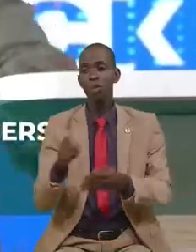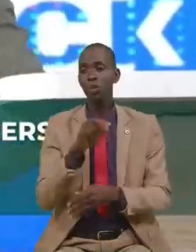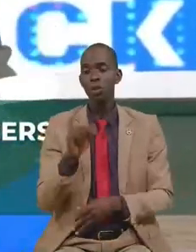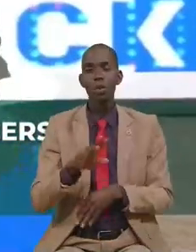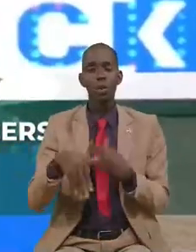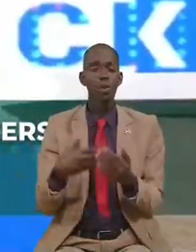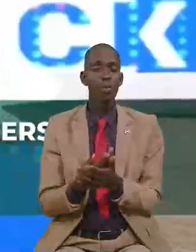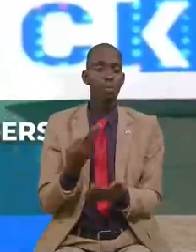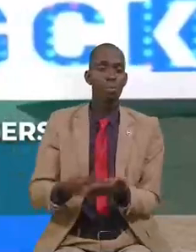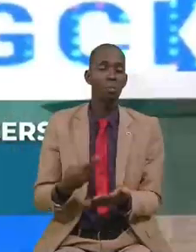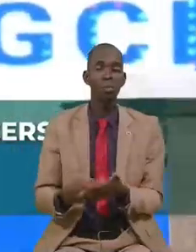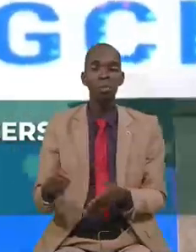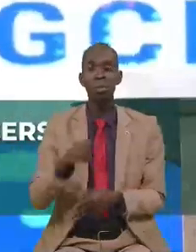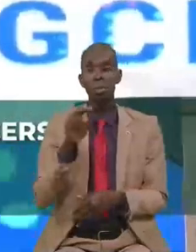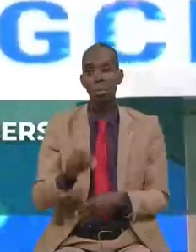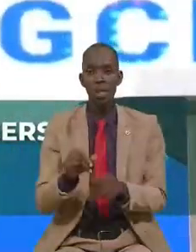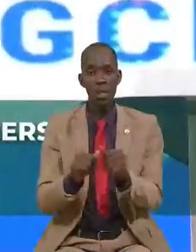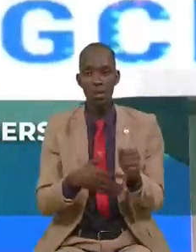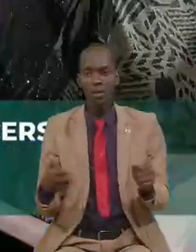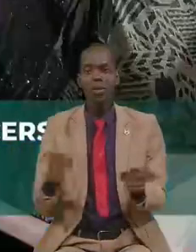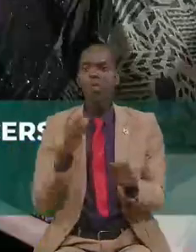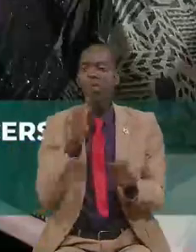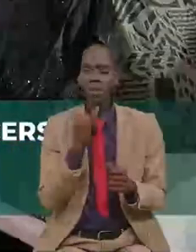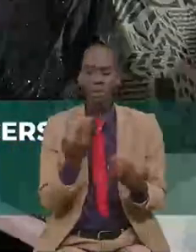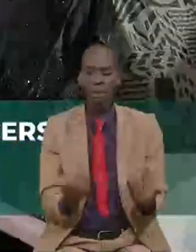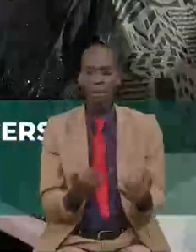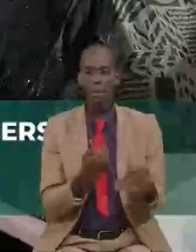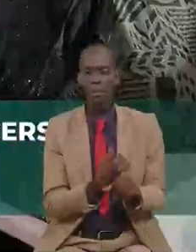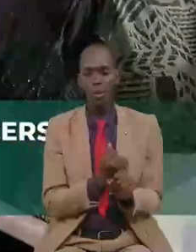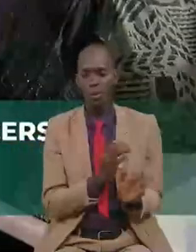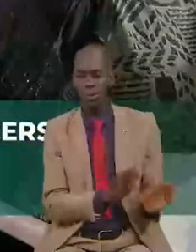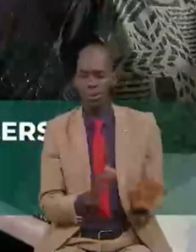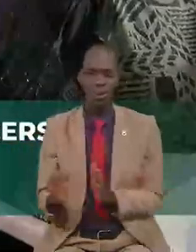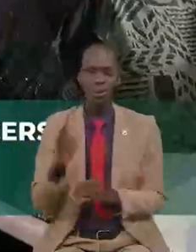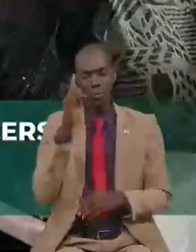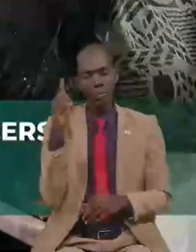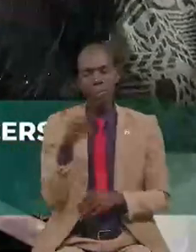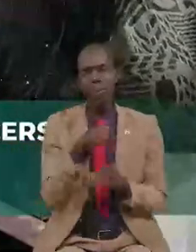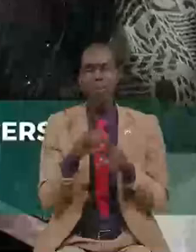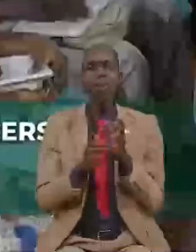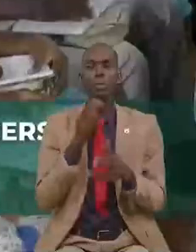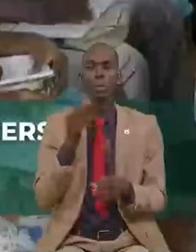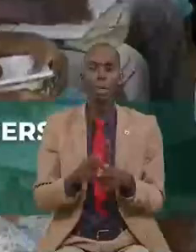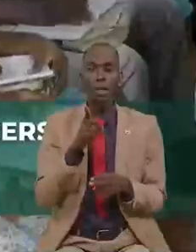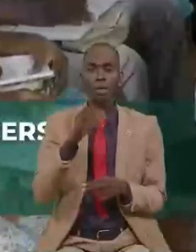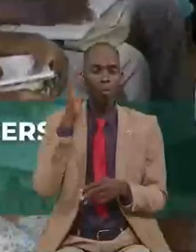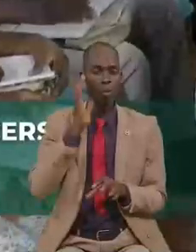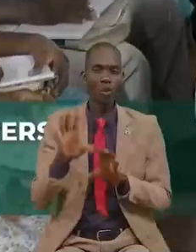toutes les finances dont tu as besoin, tout est disponible pour toi. Tu le feras.